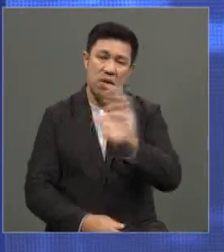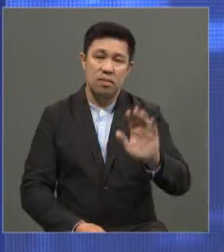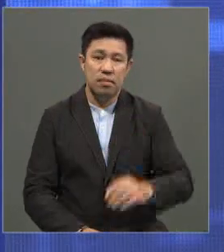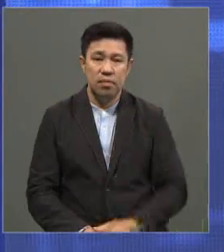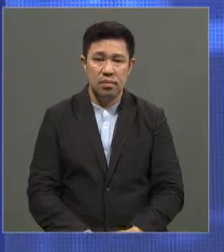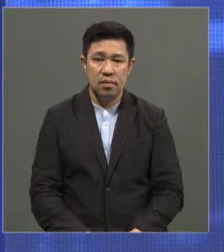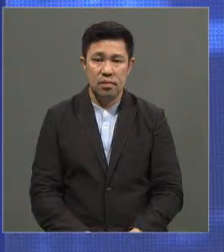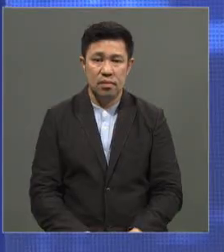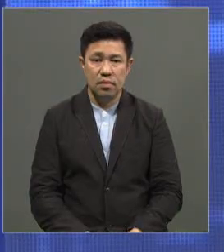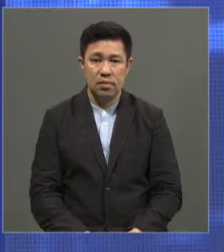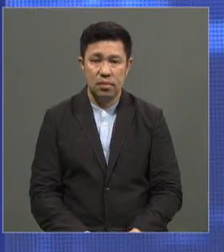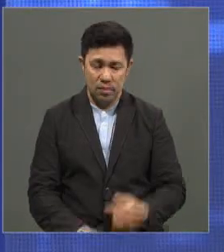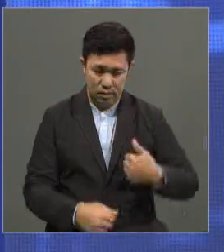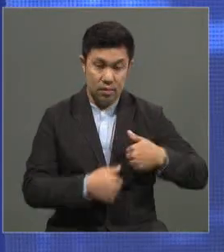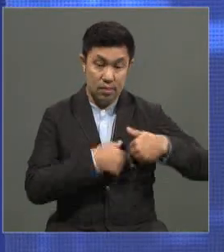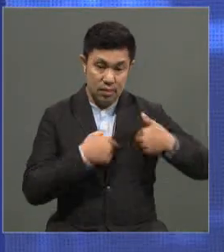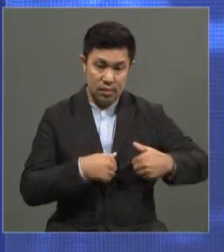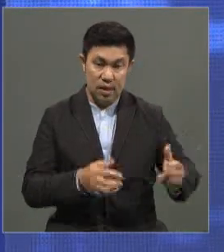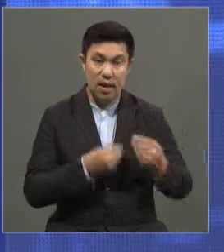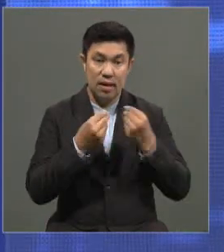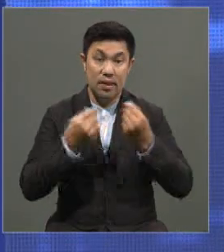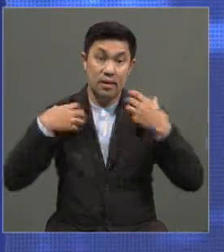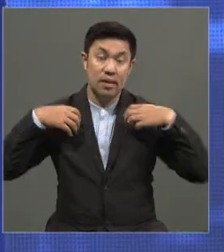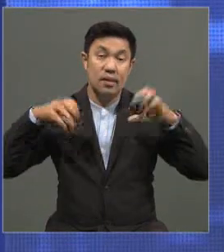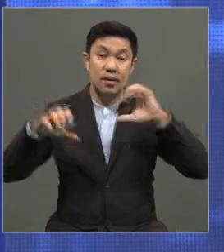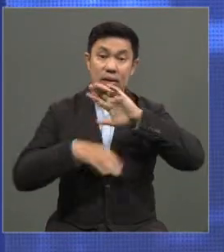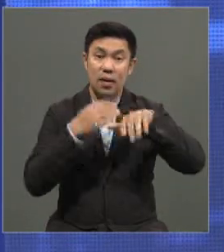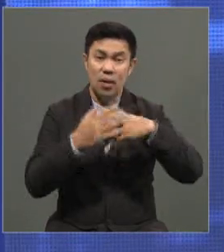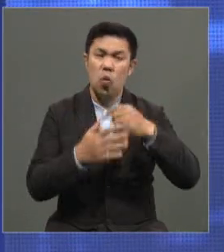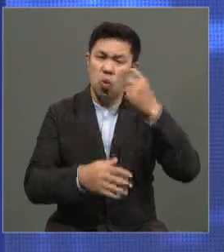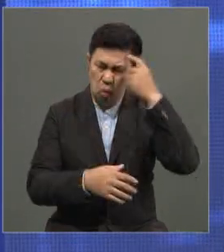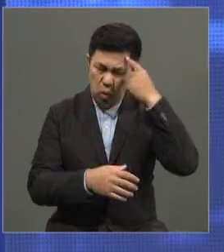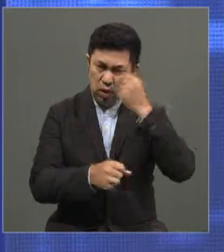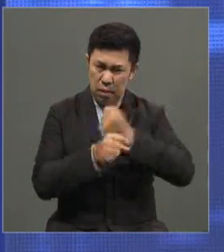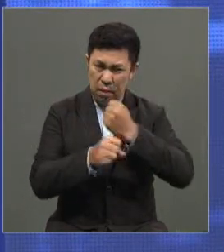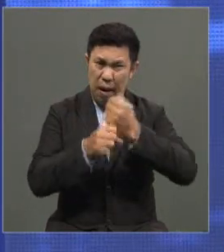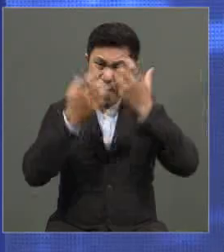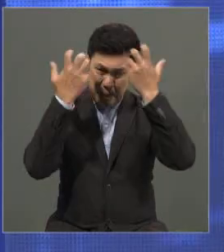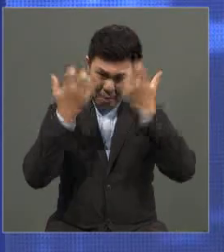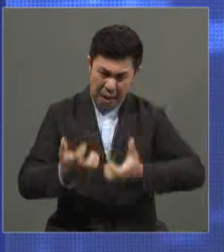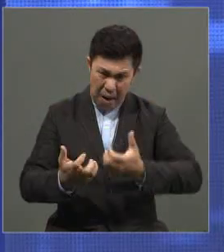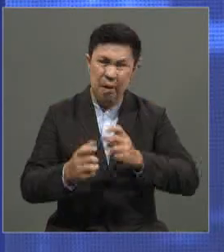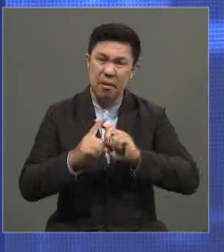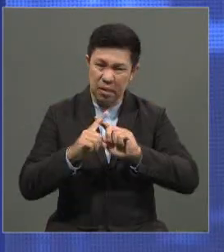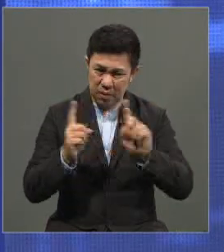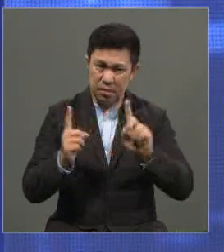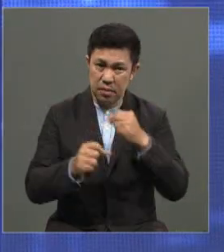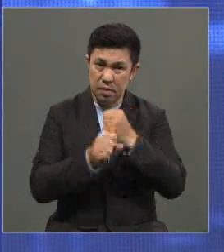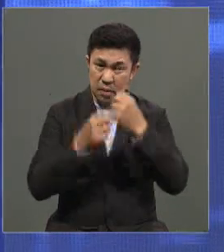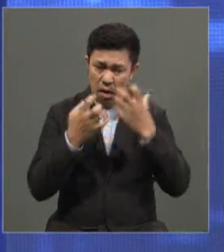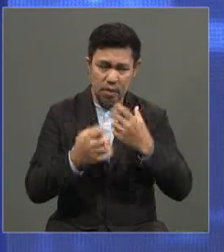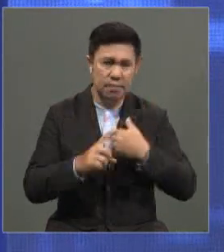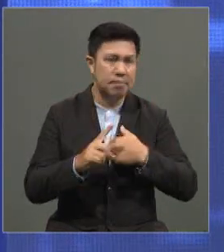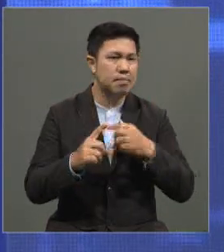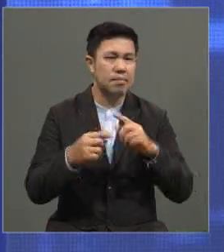วันนี้ที่มาก็ขอส่งกำลังใจให้ข้าราชการทุกคนนะคะทราบดีว่าทุกคนทำงานหนักค่ะแต่ว่าทำงานหนักนี้ไม่เสียเปล่าแน่นอ